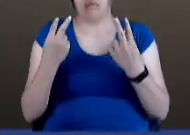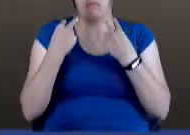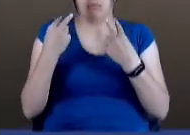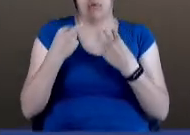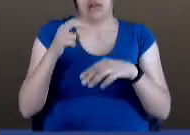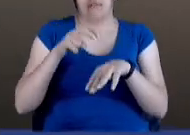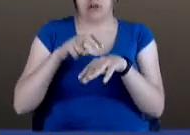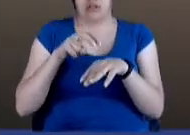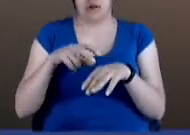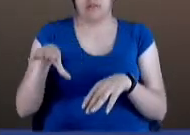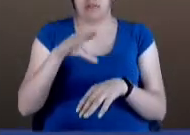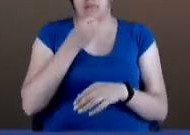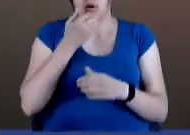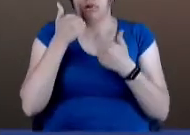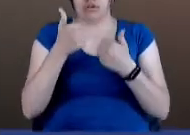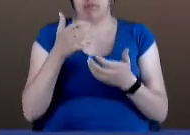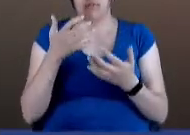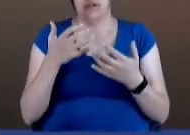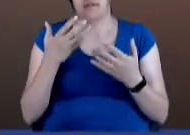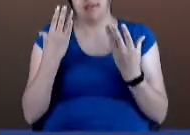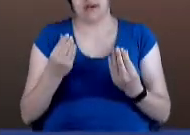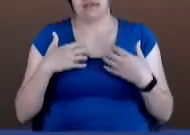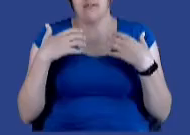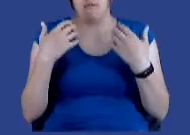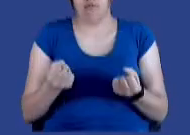врачей. Всім хорошого дня і здоров'я. Берегіть себе.